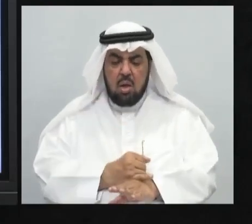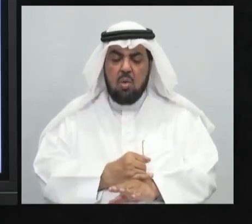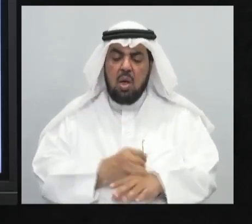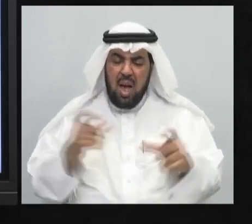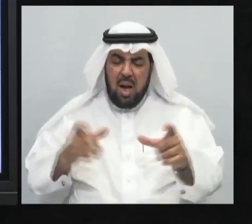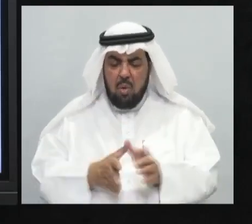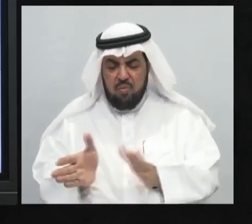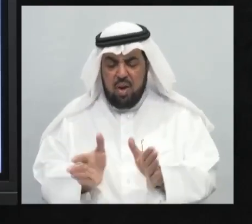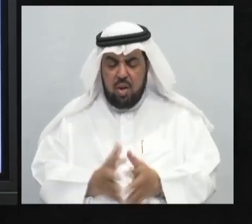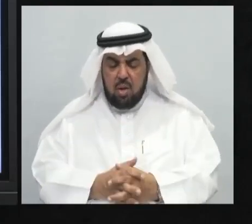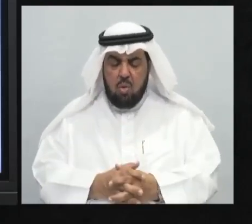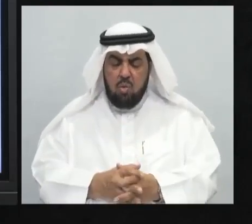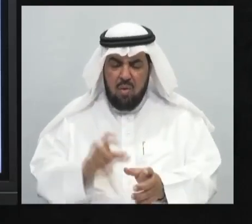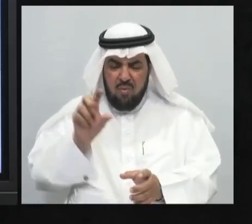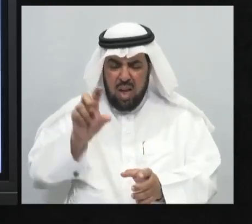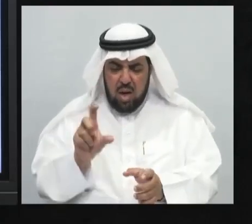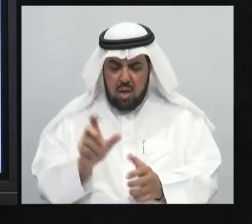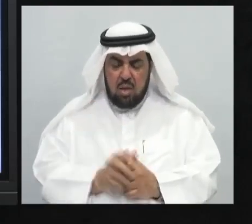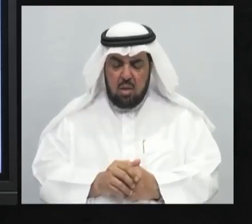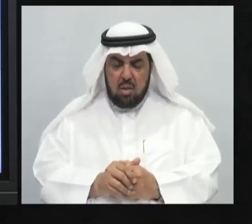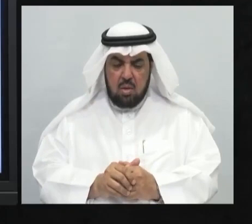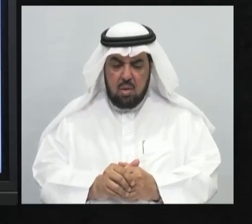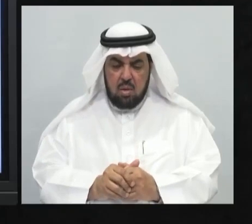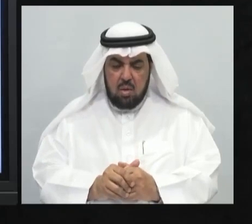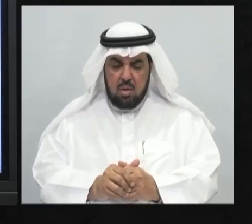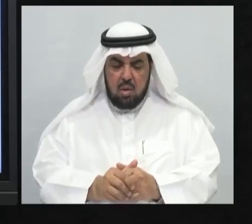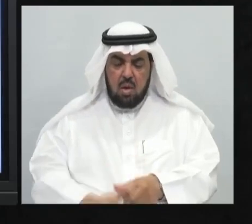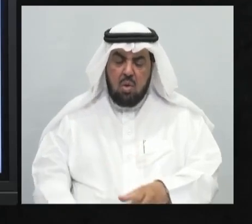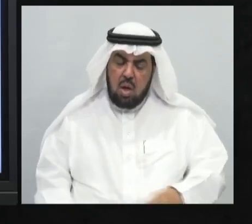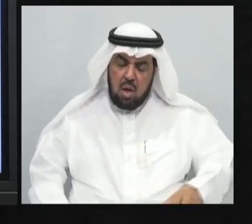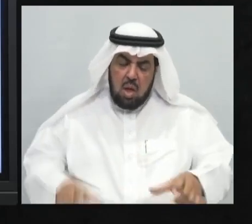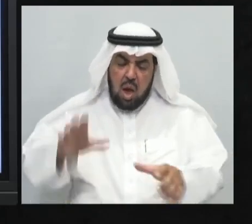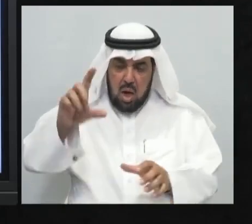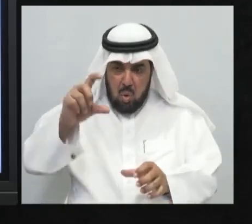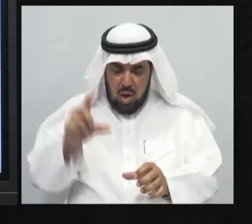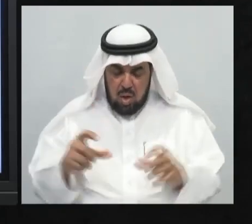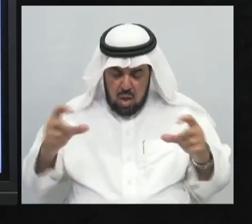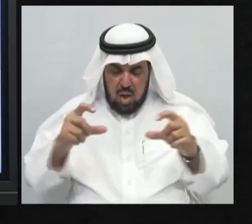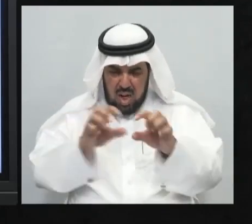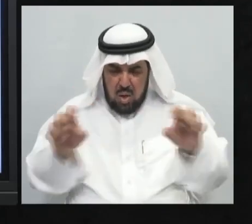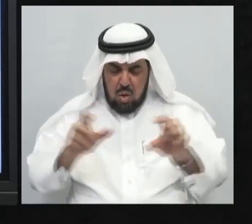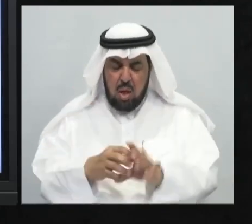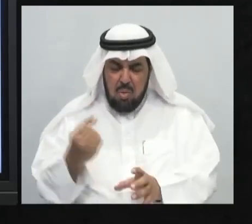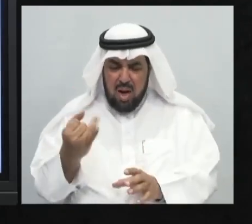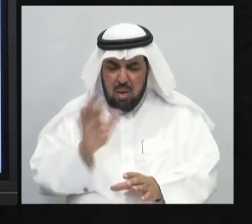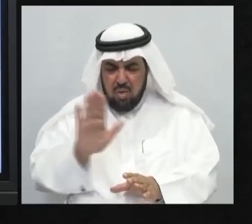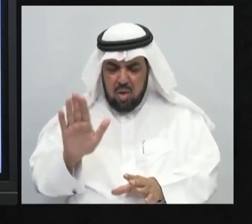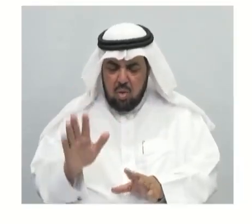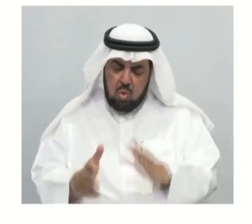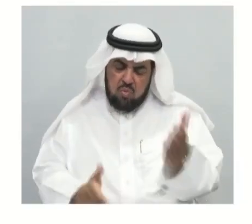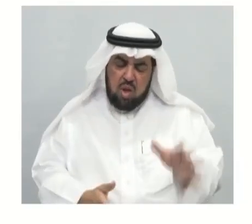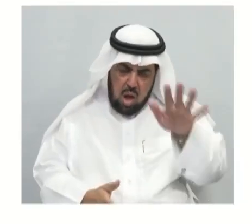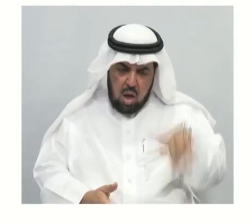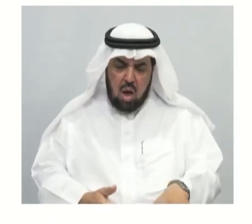عناوين فرعيه وهنالك فقرات اذا العناوين هذه ارقام صفحاتها تكون